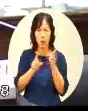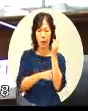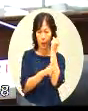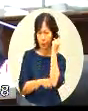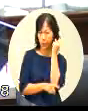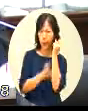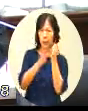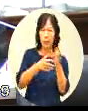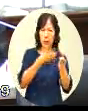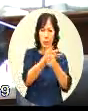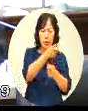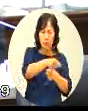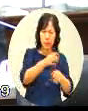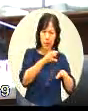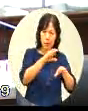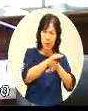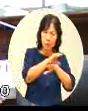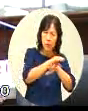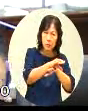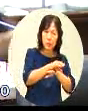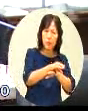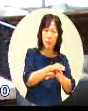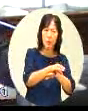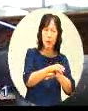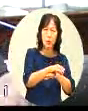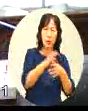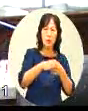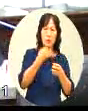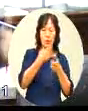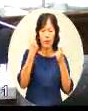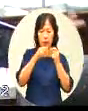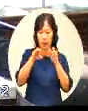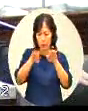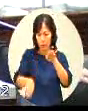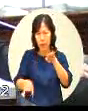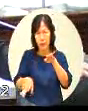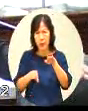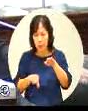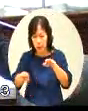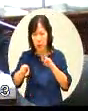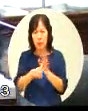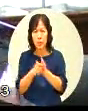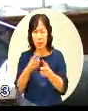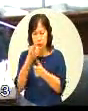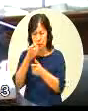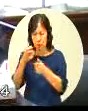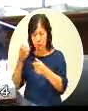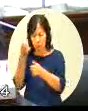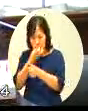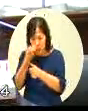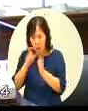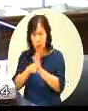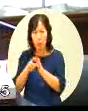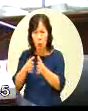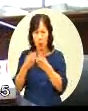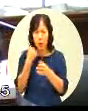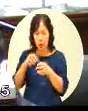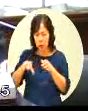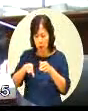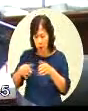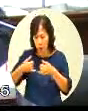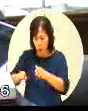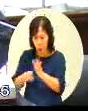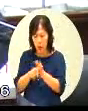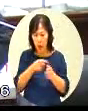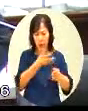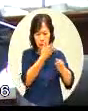怎么样去让这些车辆去，而且这下面本来就你交通上的管制，这个路就不属于这么多吨